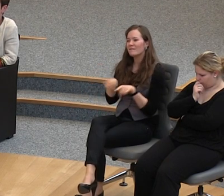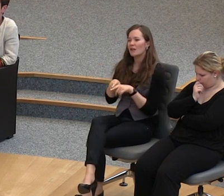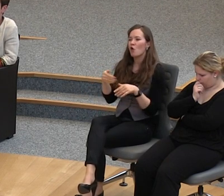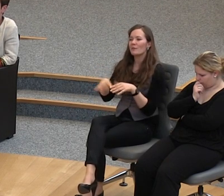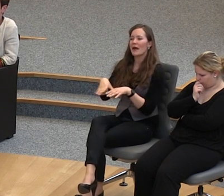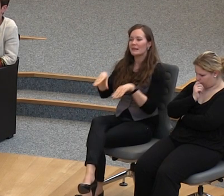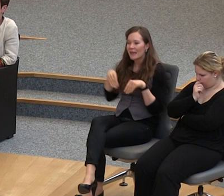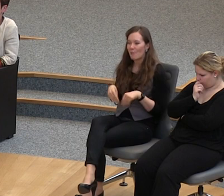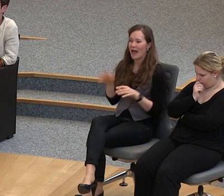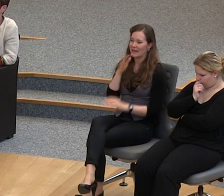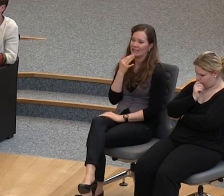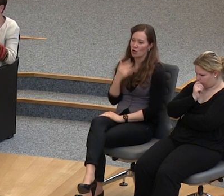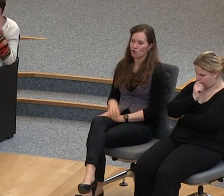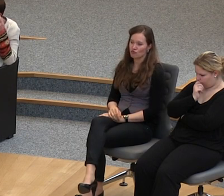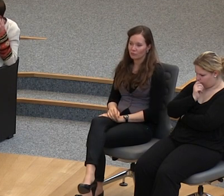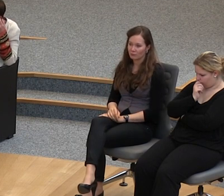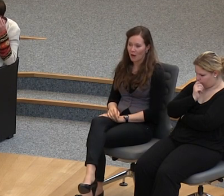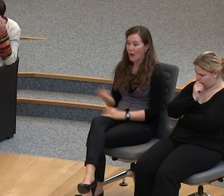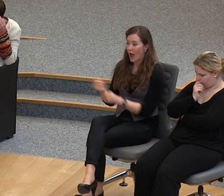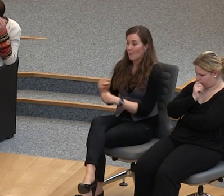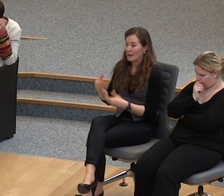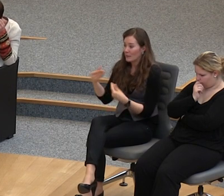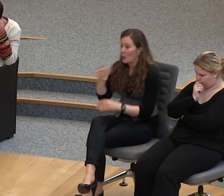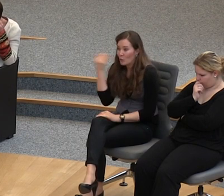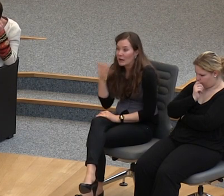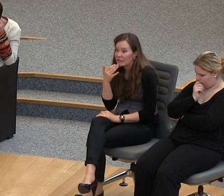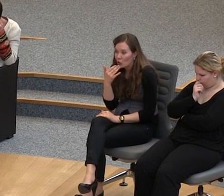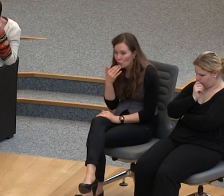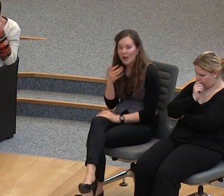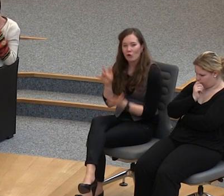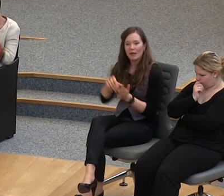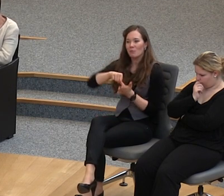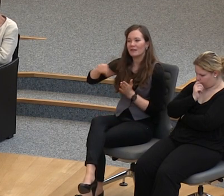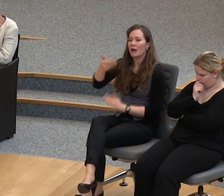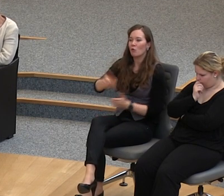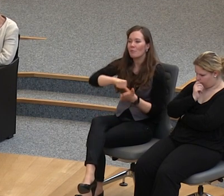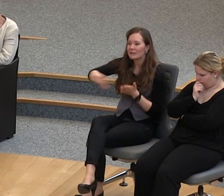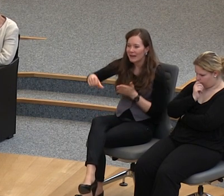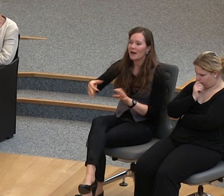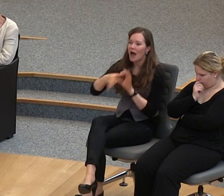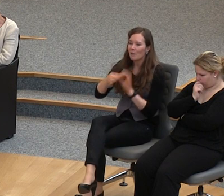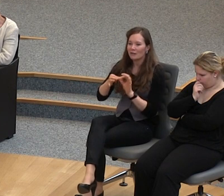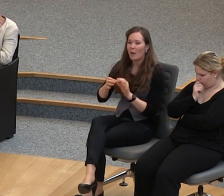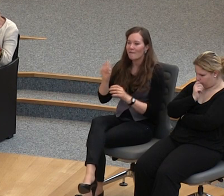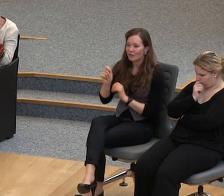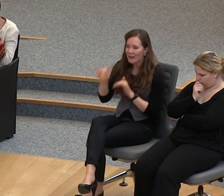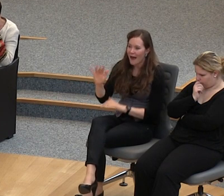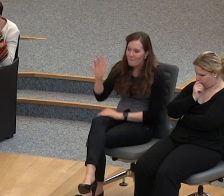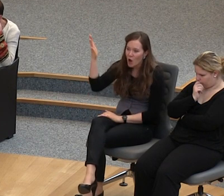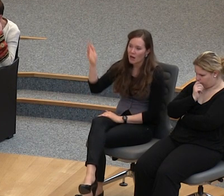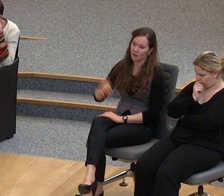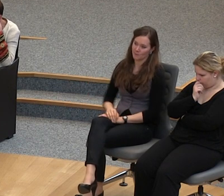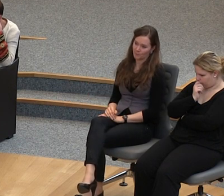kein Arbeitnehmer, nämlich das, was sie ausgezahlt bekommen, hängt davon ab, wie erfolgreich die Werkstatt ist.